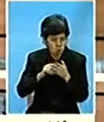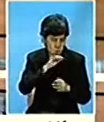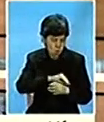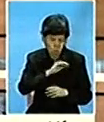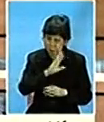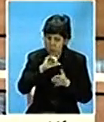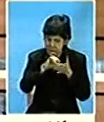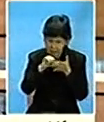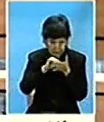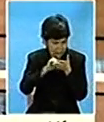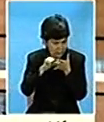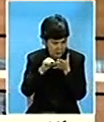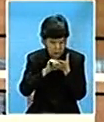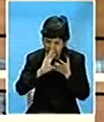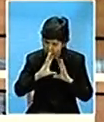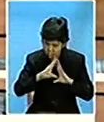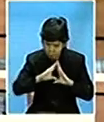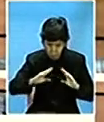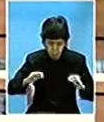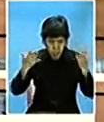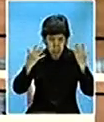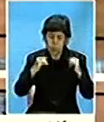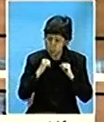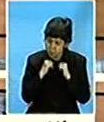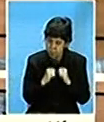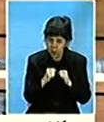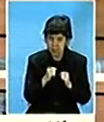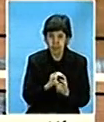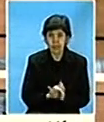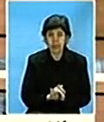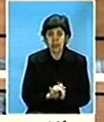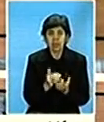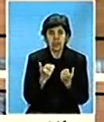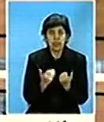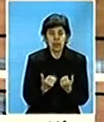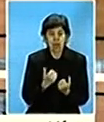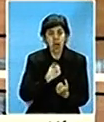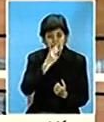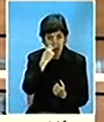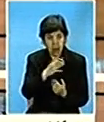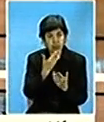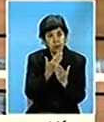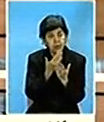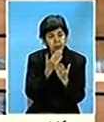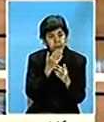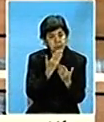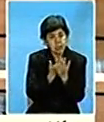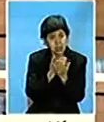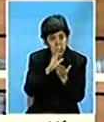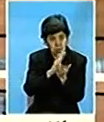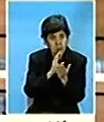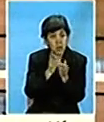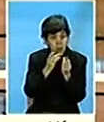คอร์รัปชันให้หมดไปหรือให้เบาบางที่สุดตอนนี้ก็เห็นงบประมาณกลางออกมาแล้วเป็นตัว